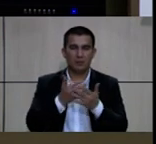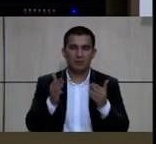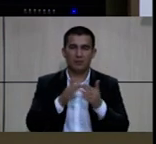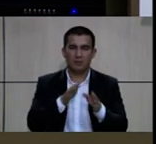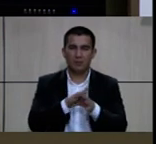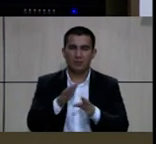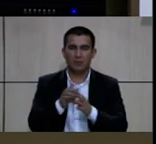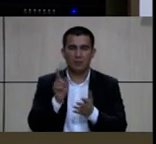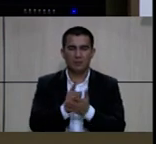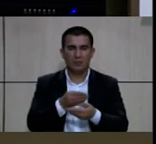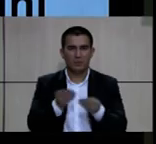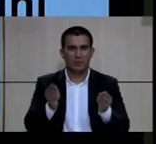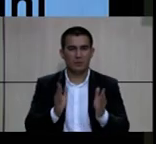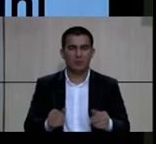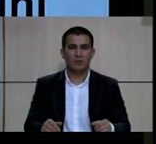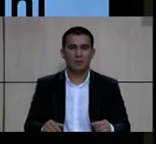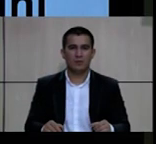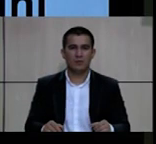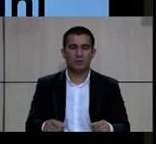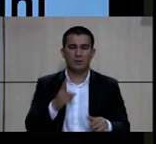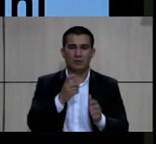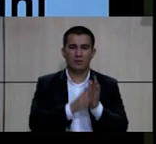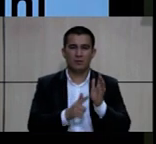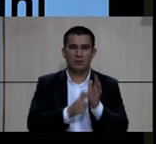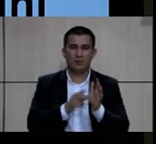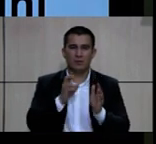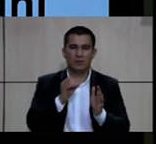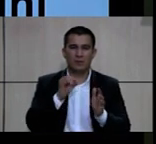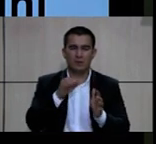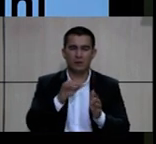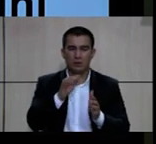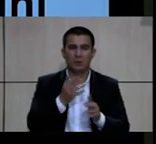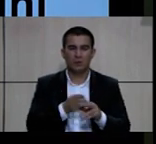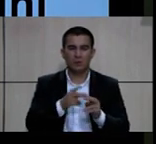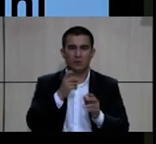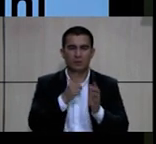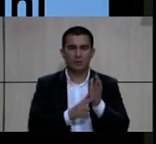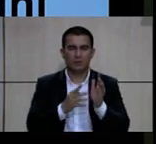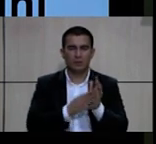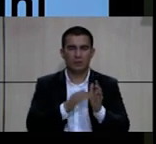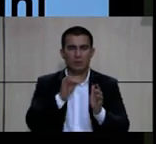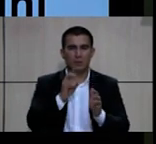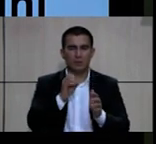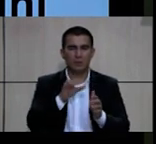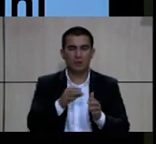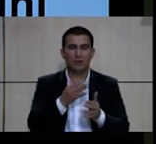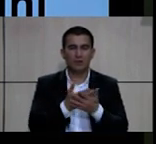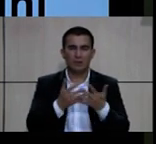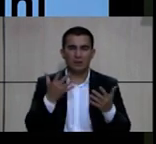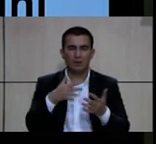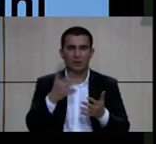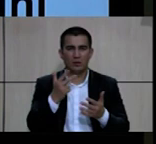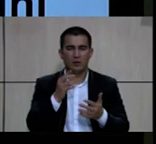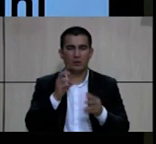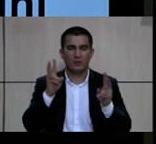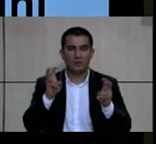topshiriqlarni yozib oling. 177-chi betdan 179-chi betlardagi 53-chi